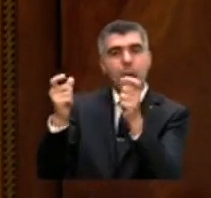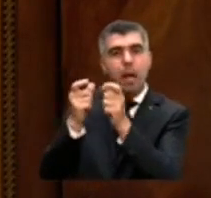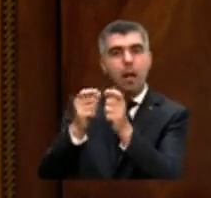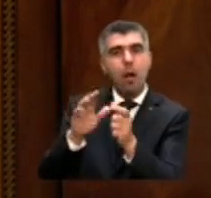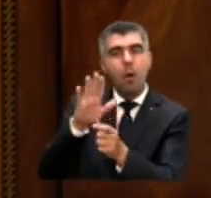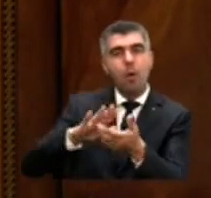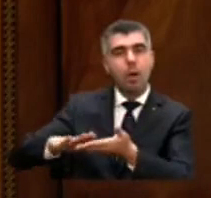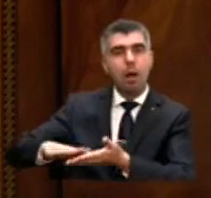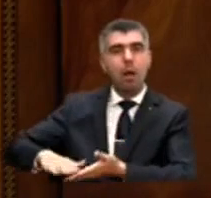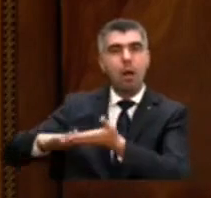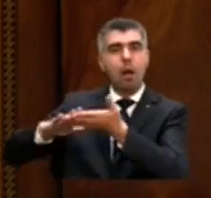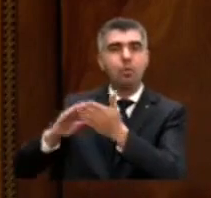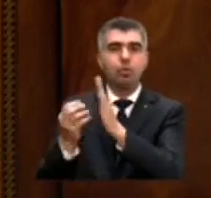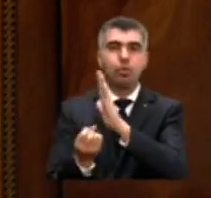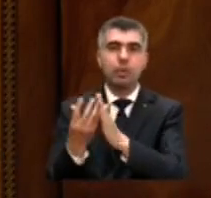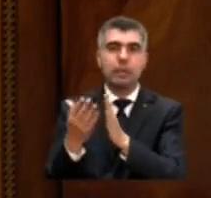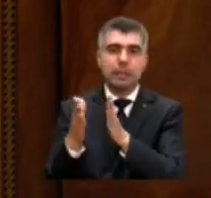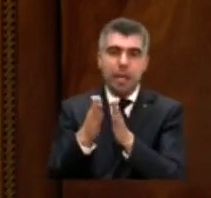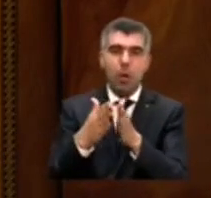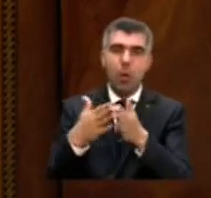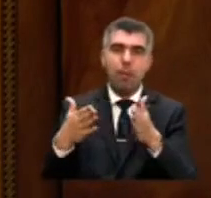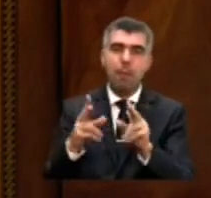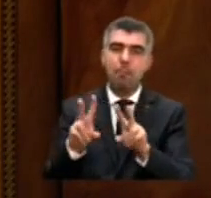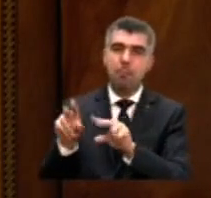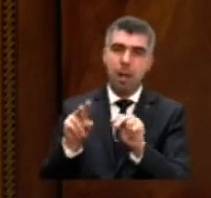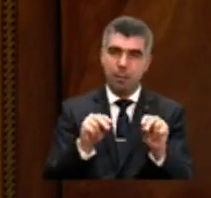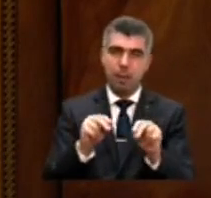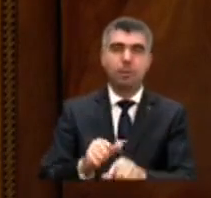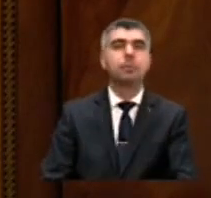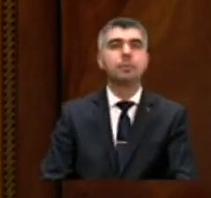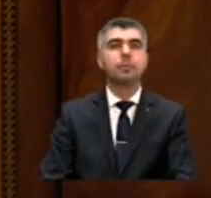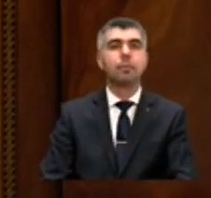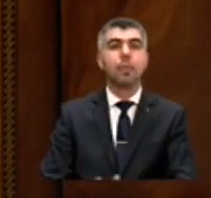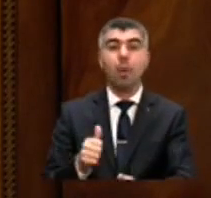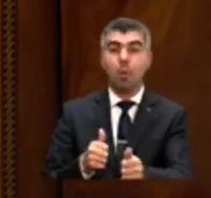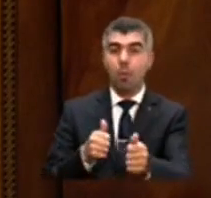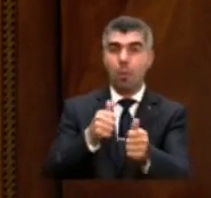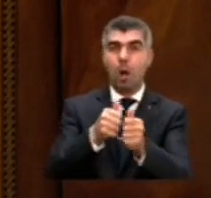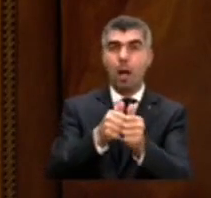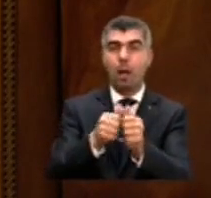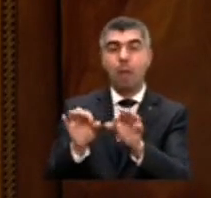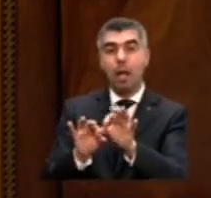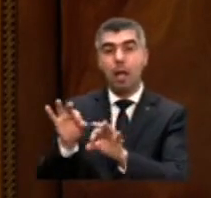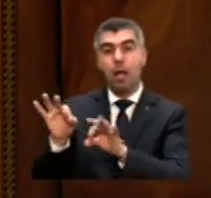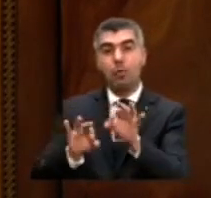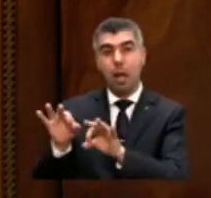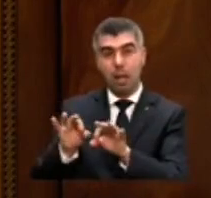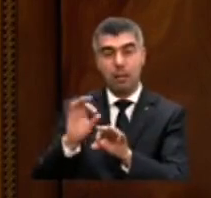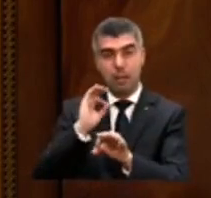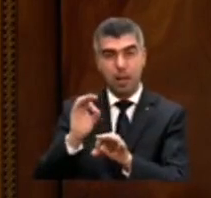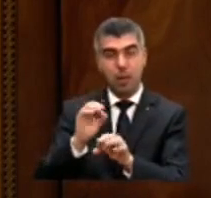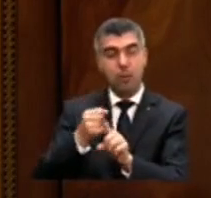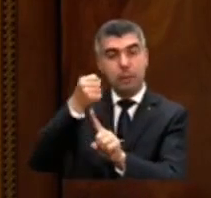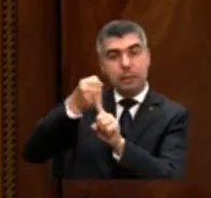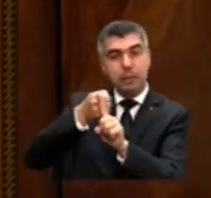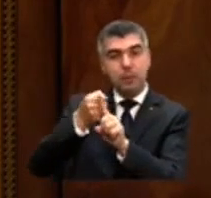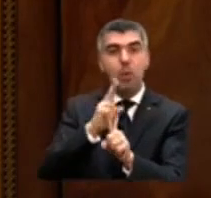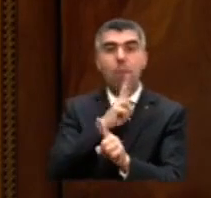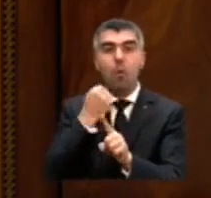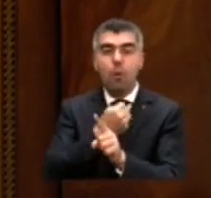مقاولة الناشئة أو الصغيرة المتوسطة. ومواكبة لهذه الإجراءات الأفقية، ستعمل الحكومة على